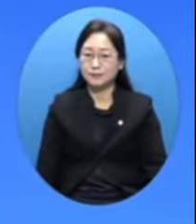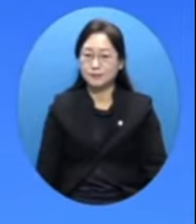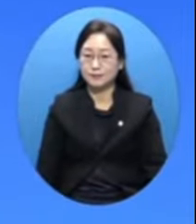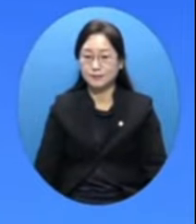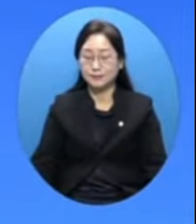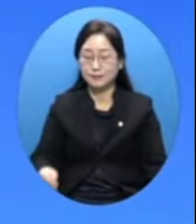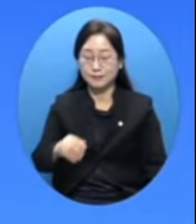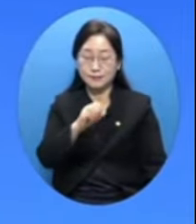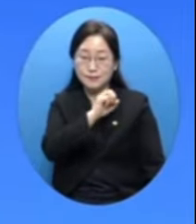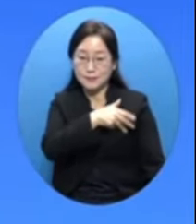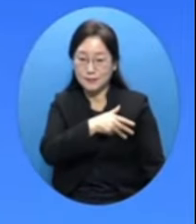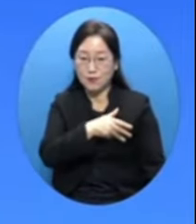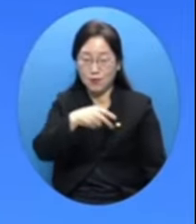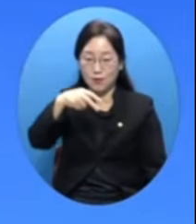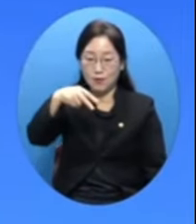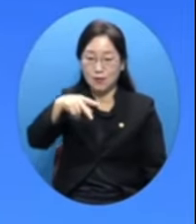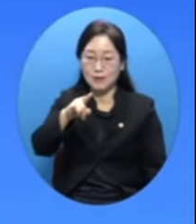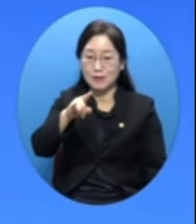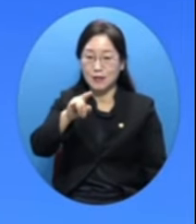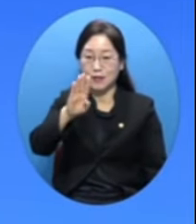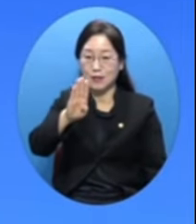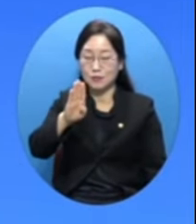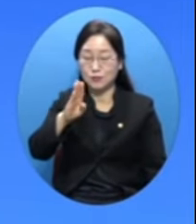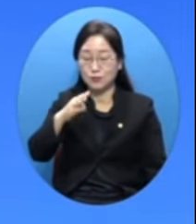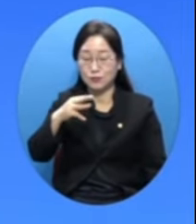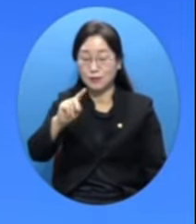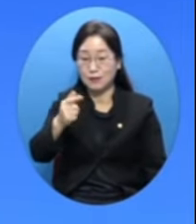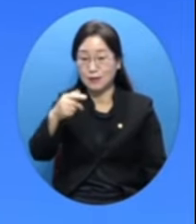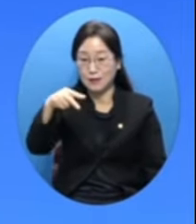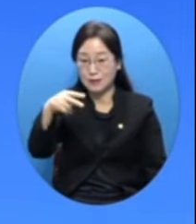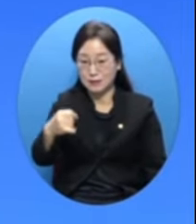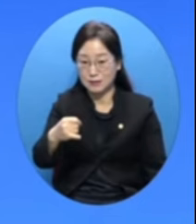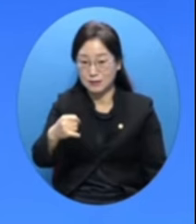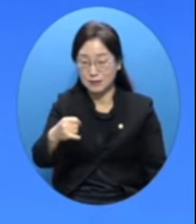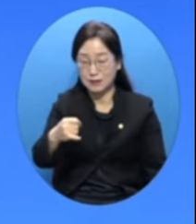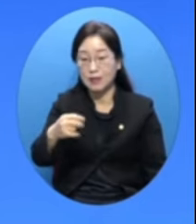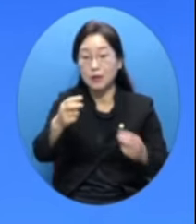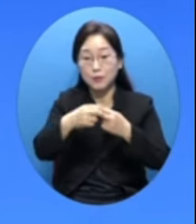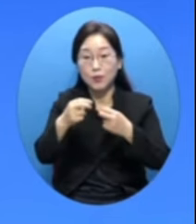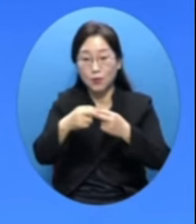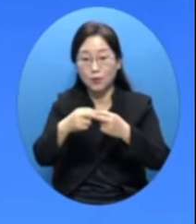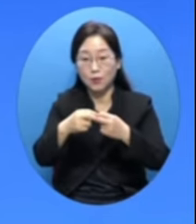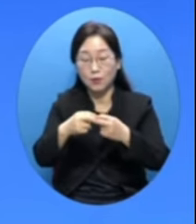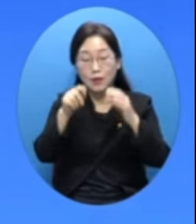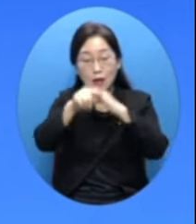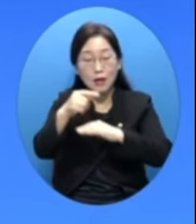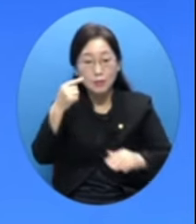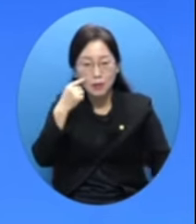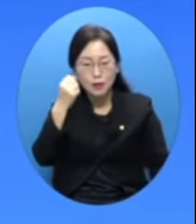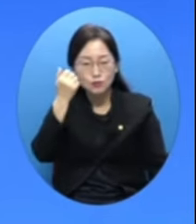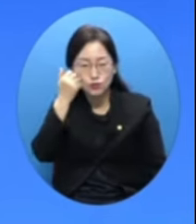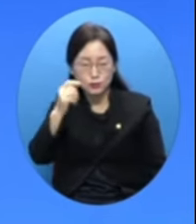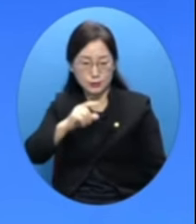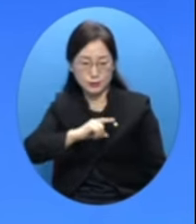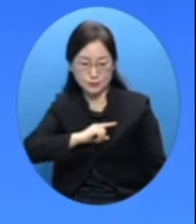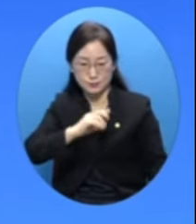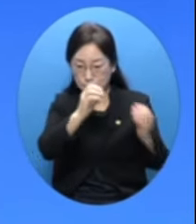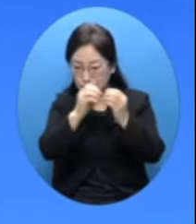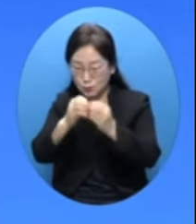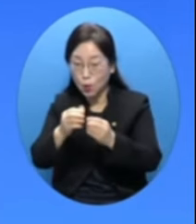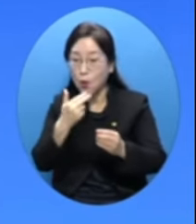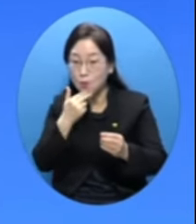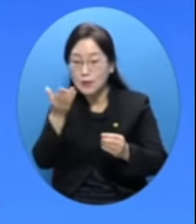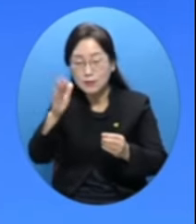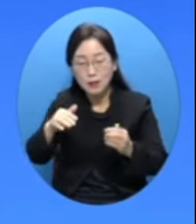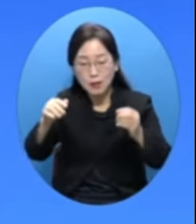신천 세브란스 병원 심장 병동에 가면 이름이 없는 어느 누가 진 무명의 씨가 걸려